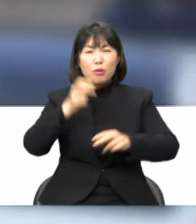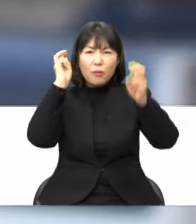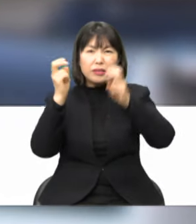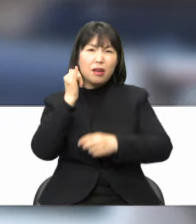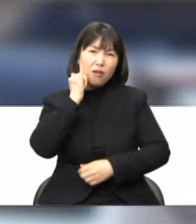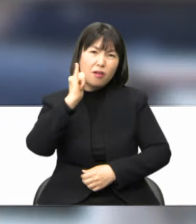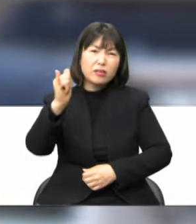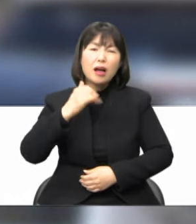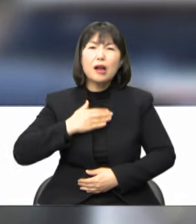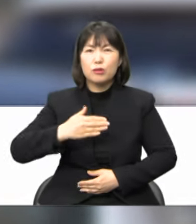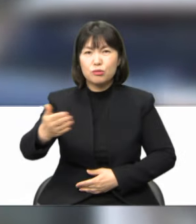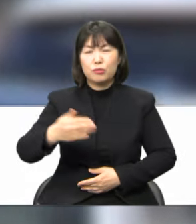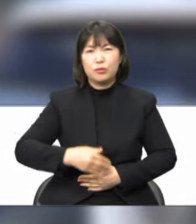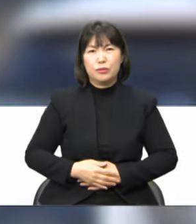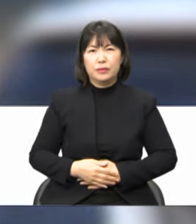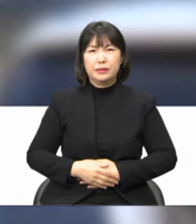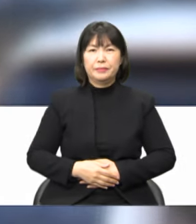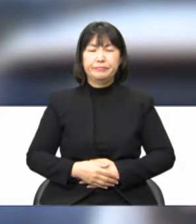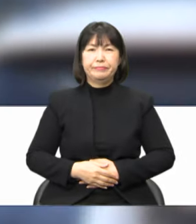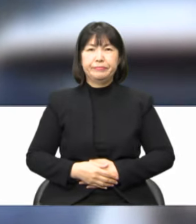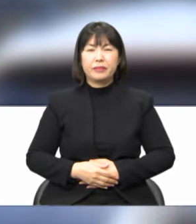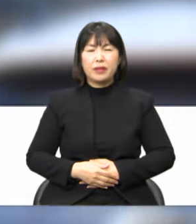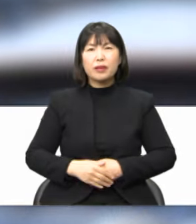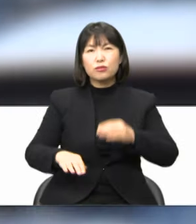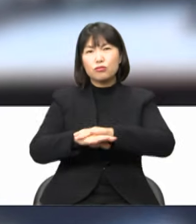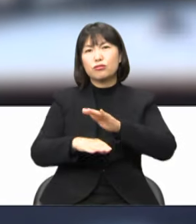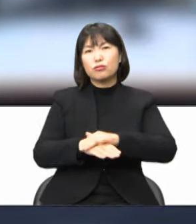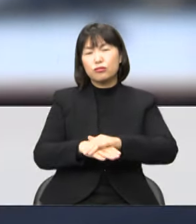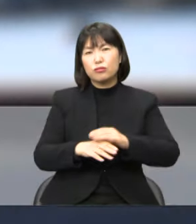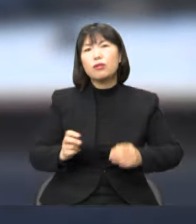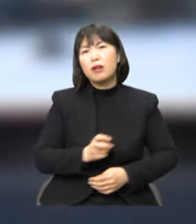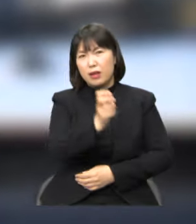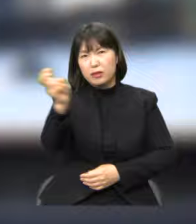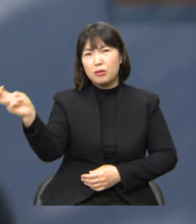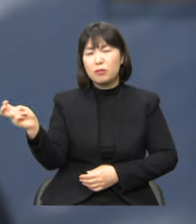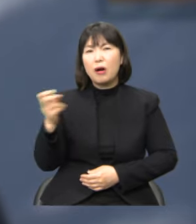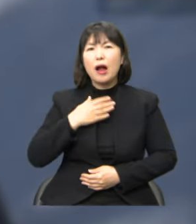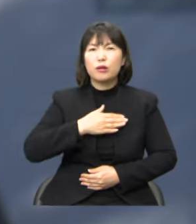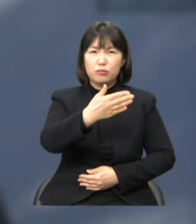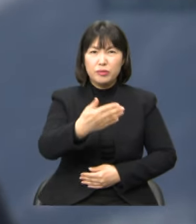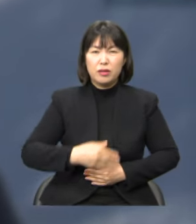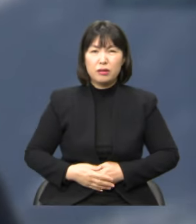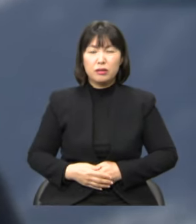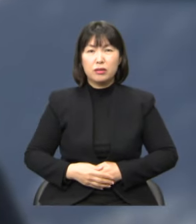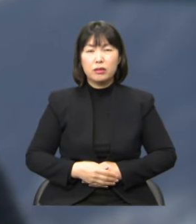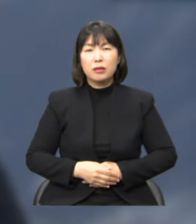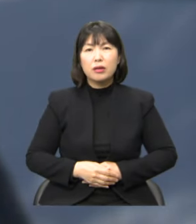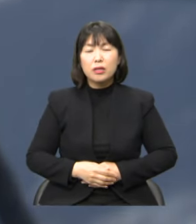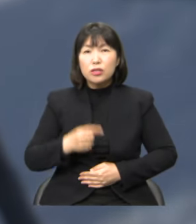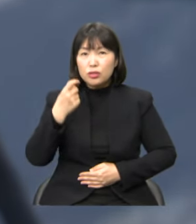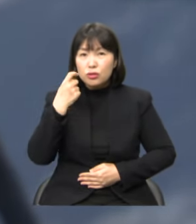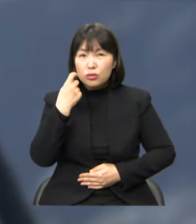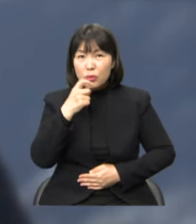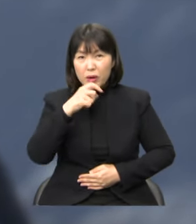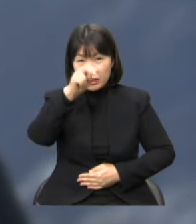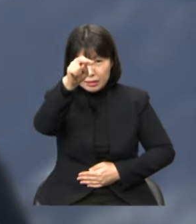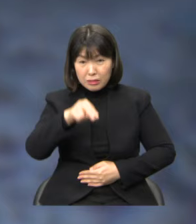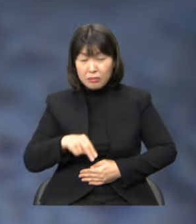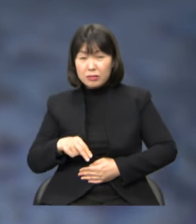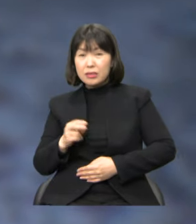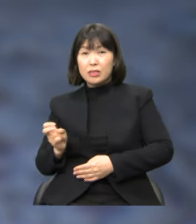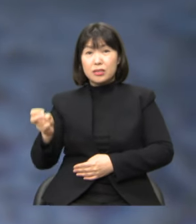하고 기본적으로는 저희는 다 우측으로네 이동하도록 하고 있습니다 만약 중앙선 침범으로 중대한 사고가 발생할